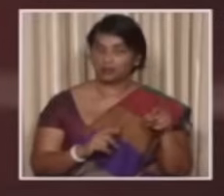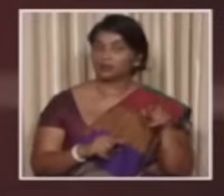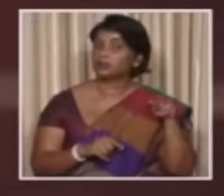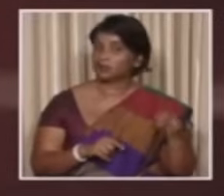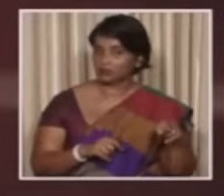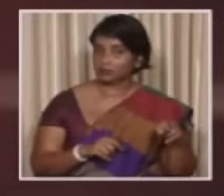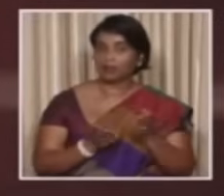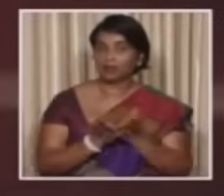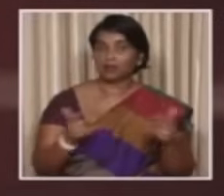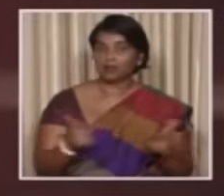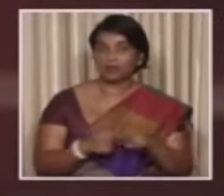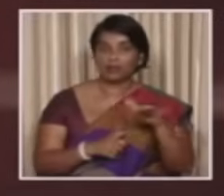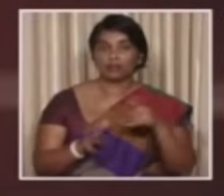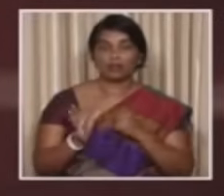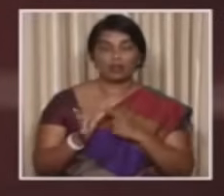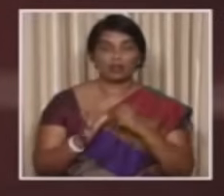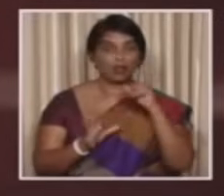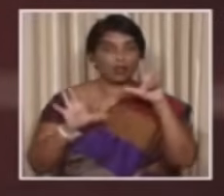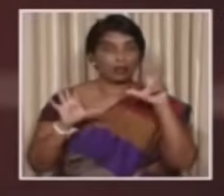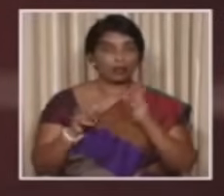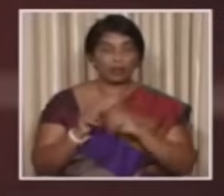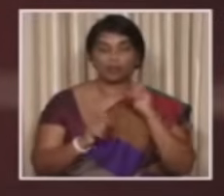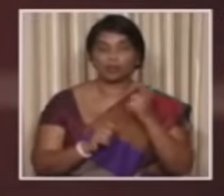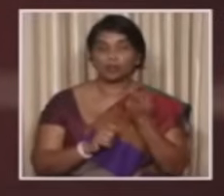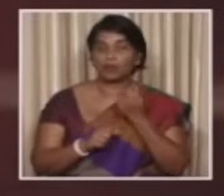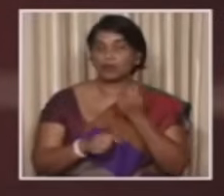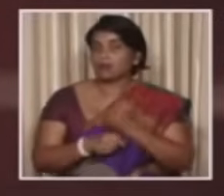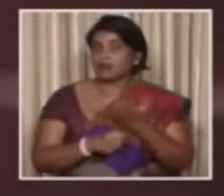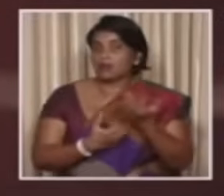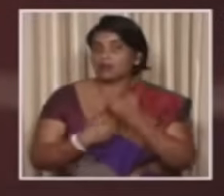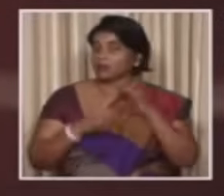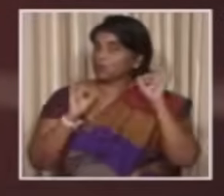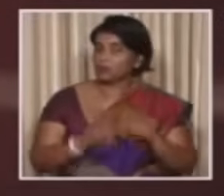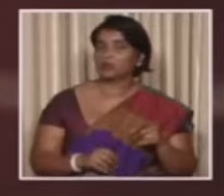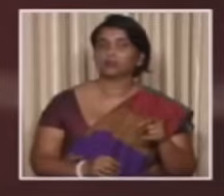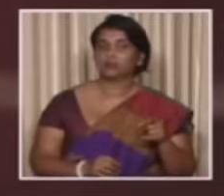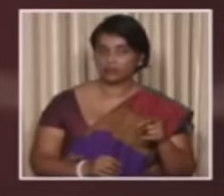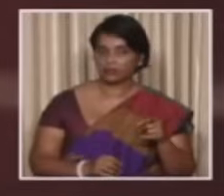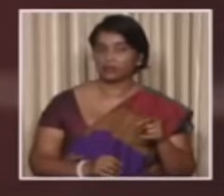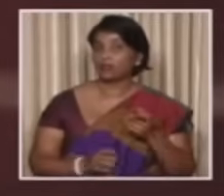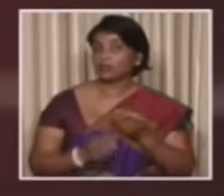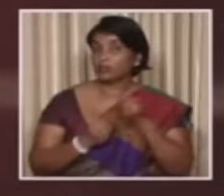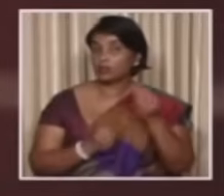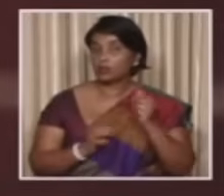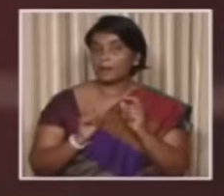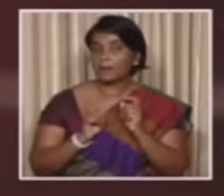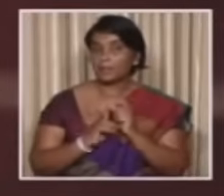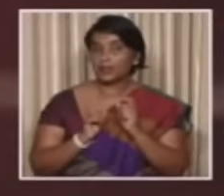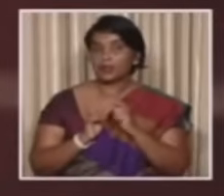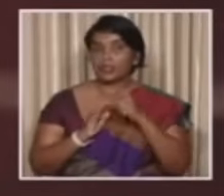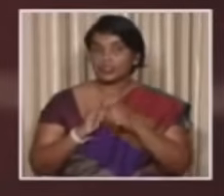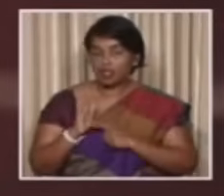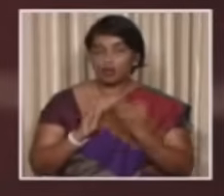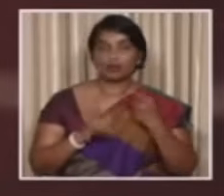මේ වරායේ ඉඩම් අක්කර 8000 දුන්නේ සතයක්වත් රජයට ලබා නොගෙන. කවුද දුන්නේ? පී.බී. ජයසුන්දර සහ